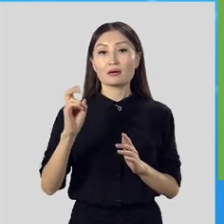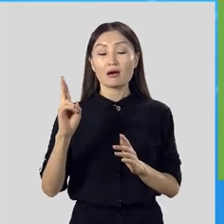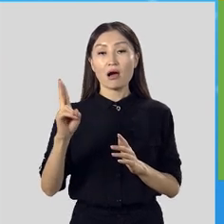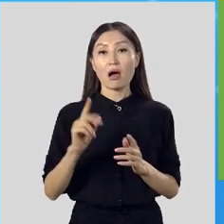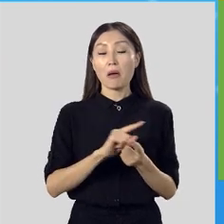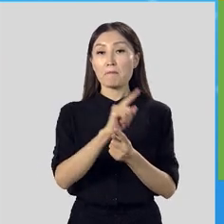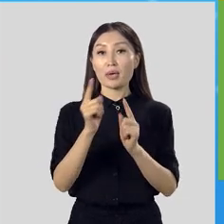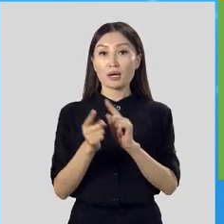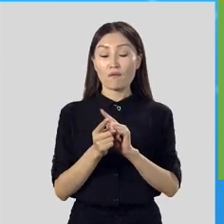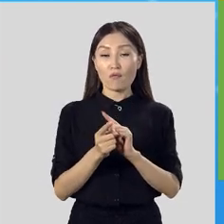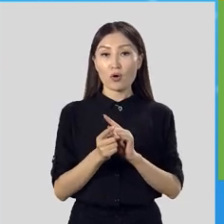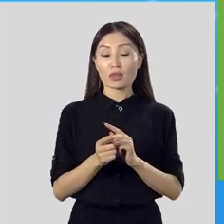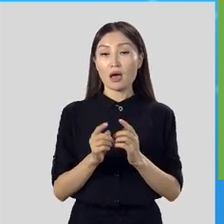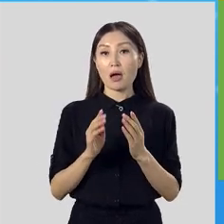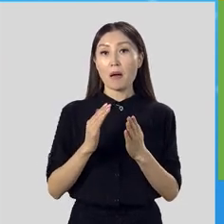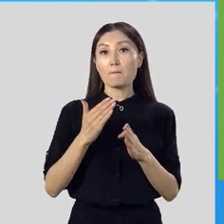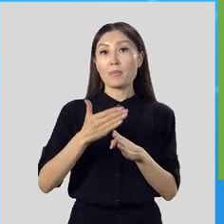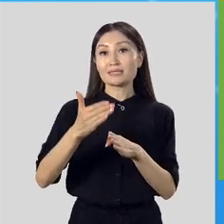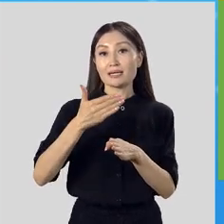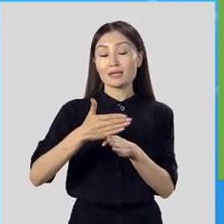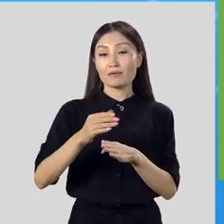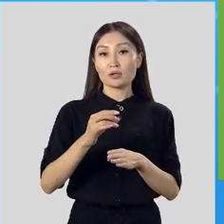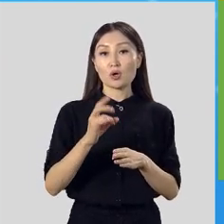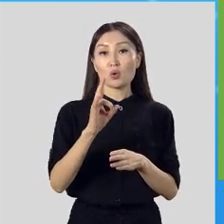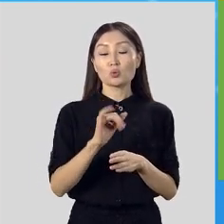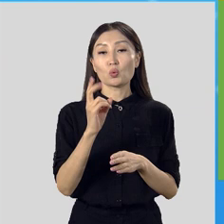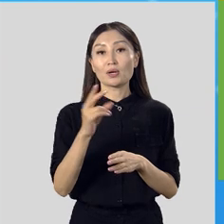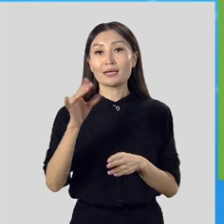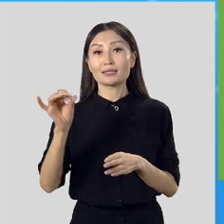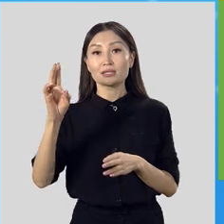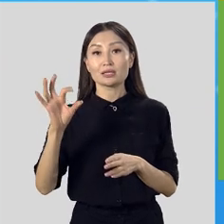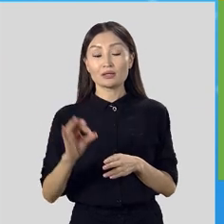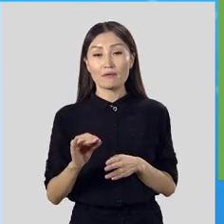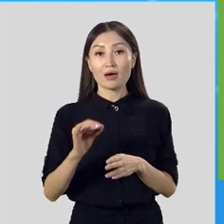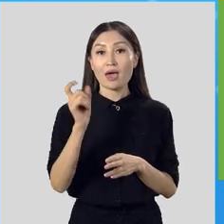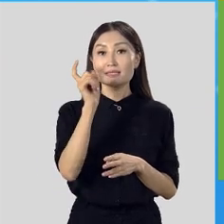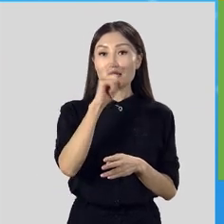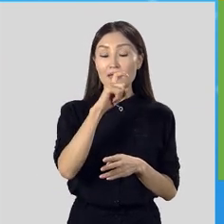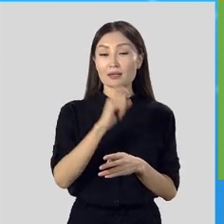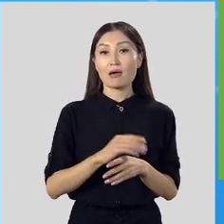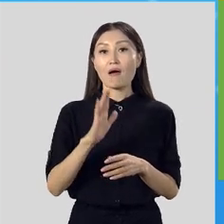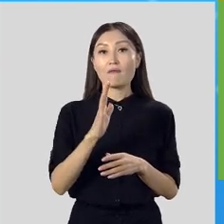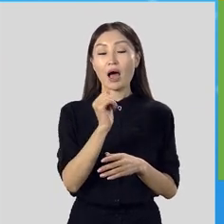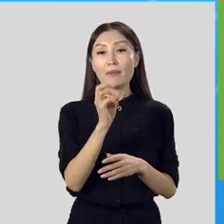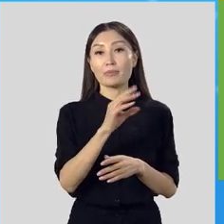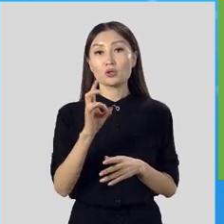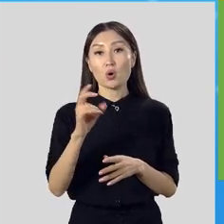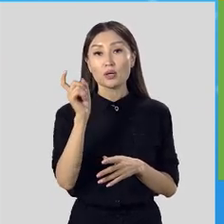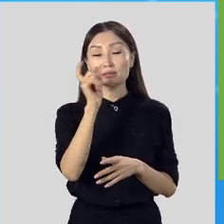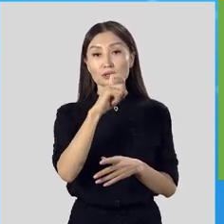перевода последовательности нуклеотидов в нуклеиновой кислоте в